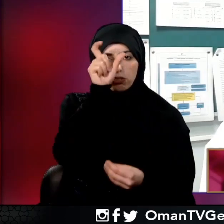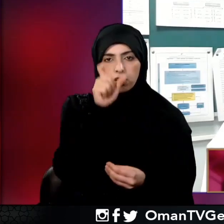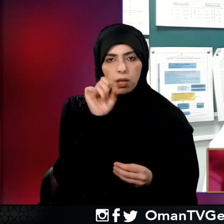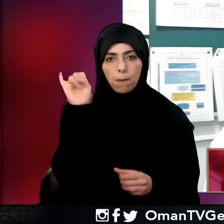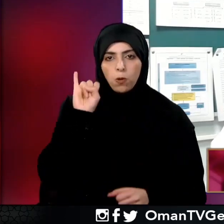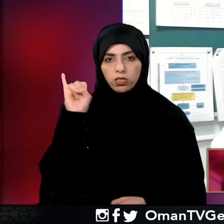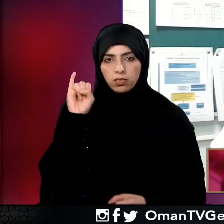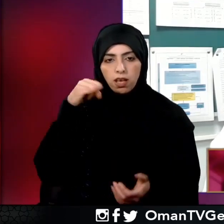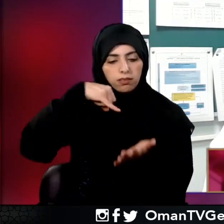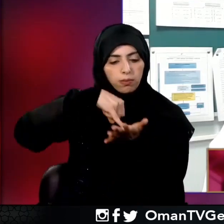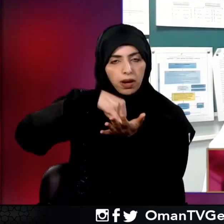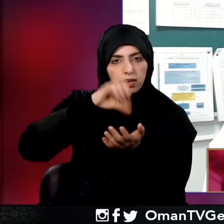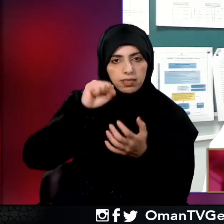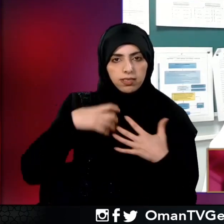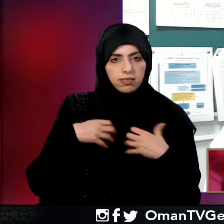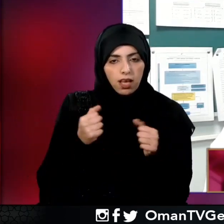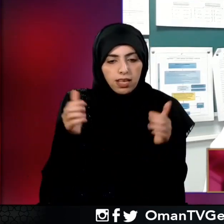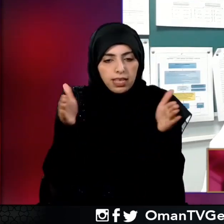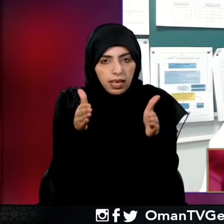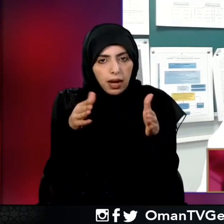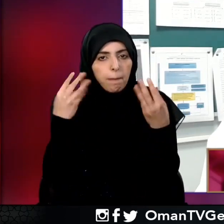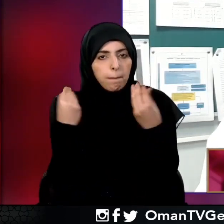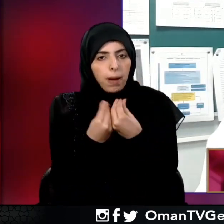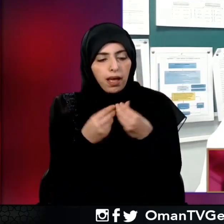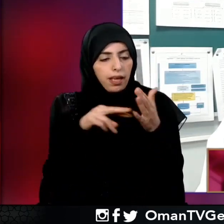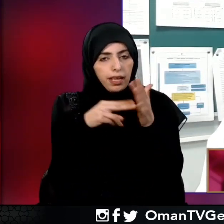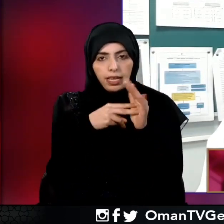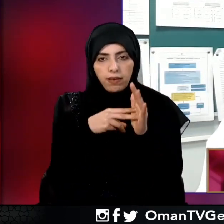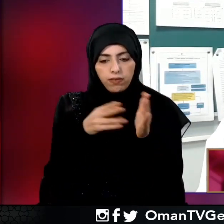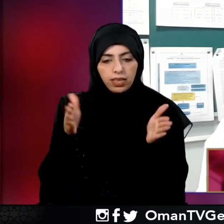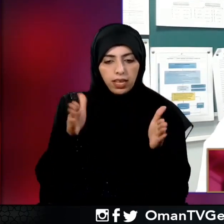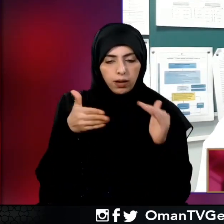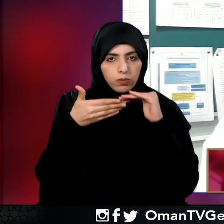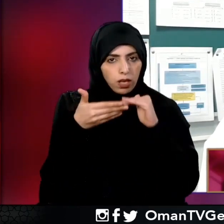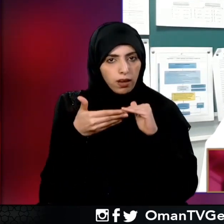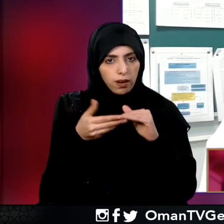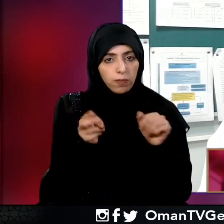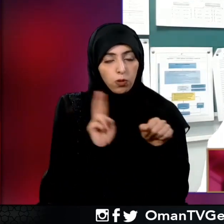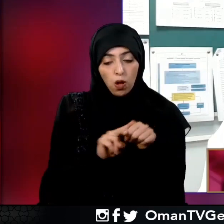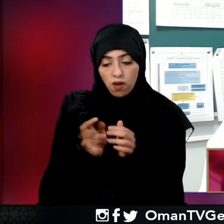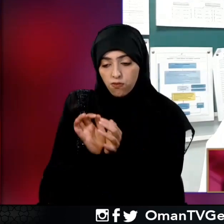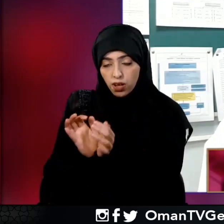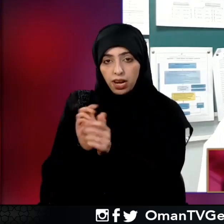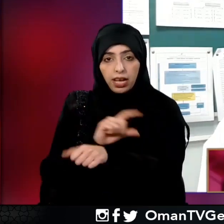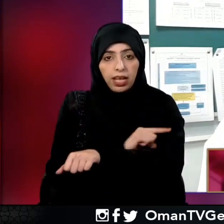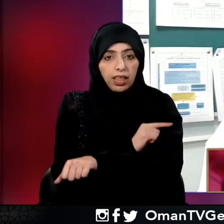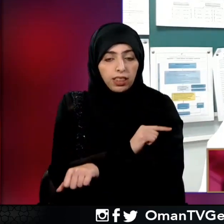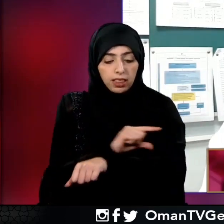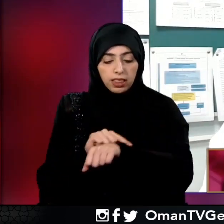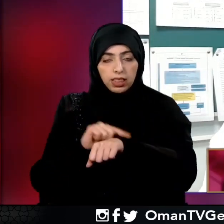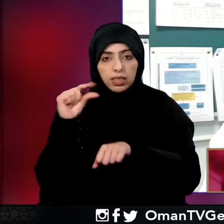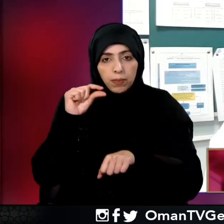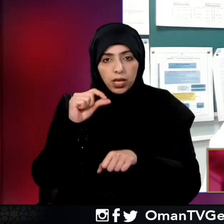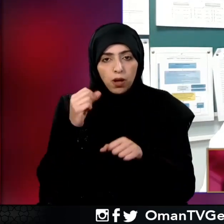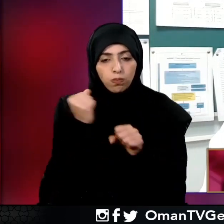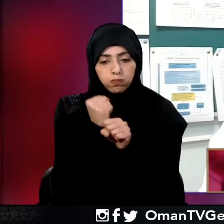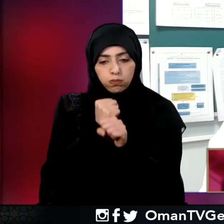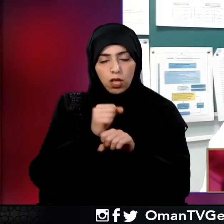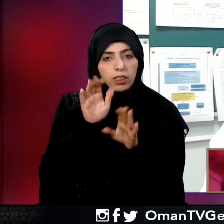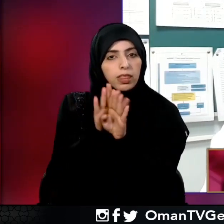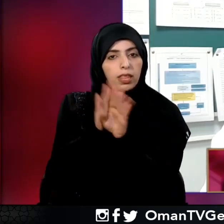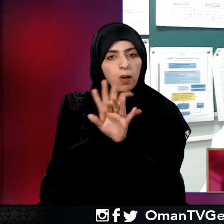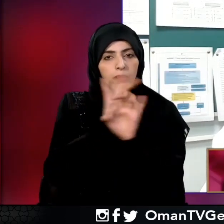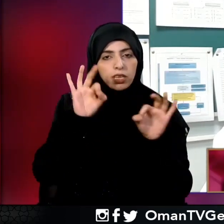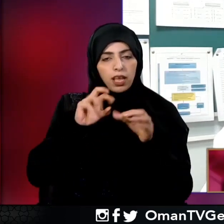المؤسسات الصحية الخاصة والحكومية. تم تعيين أيضا فرق طبية وطبية مساعدة وفنية وداعمة